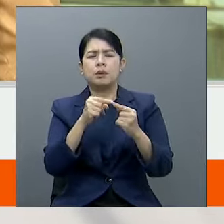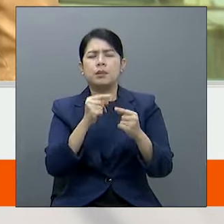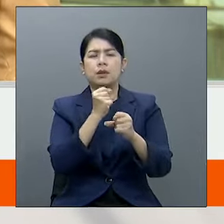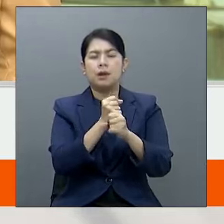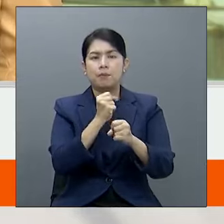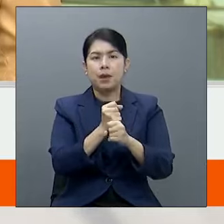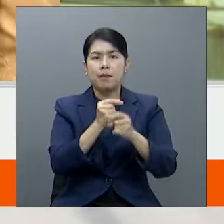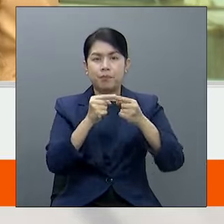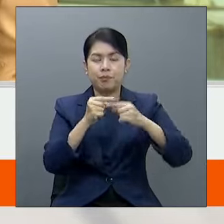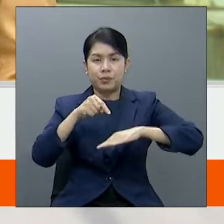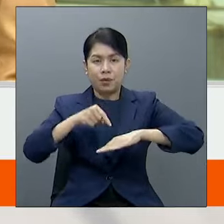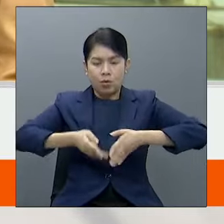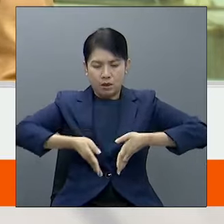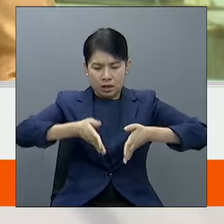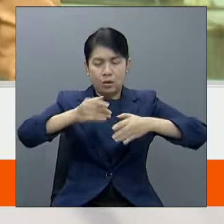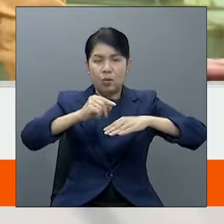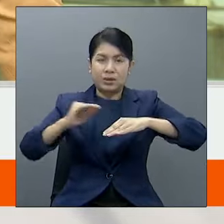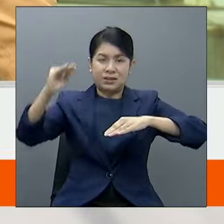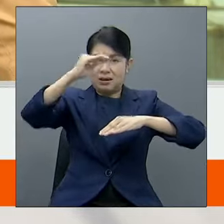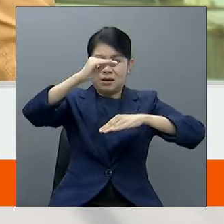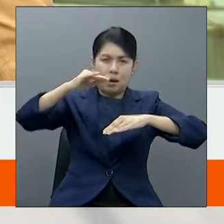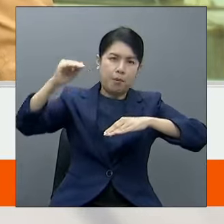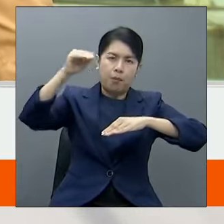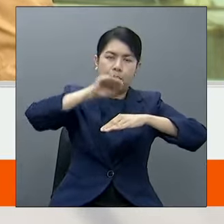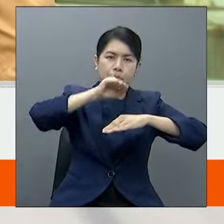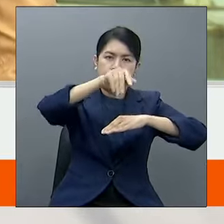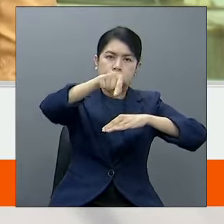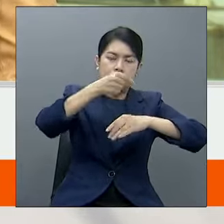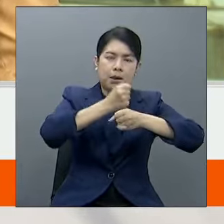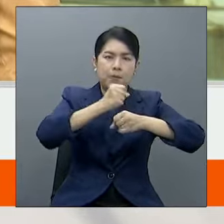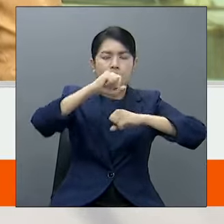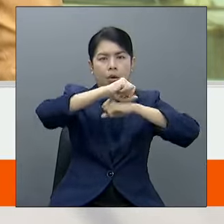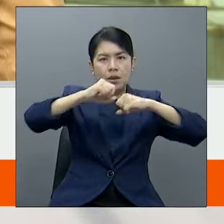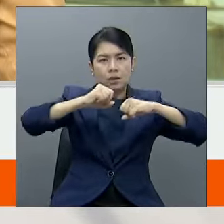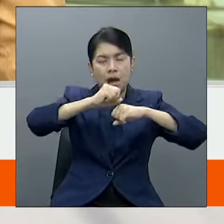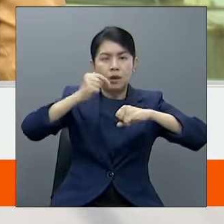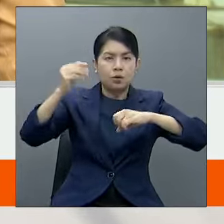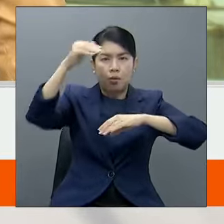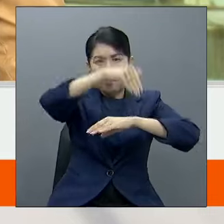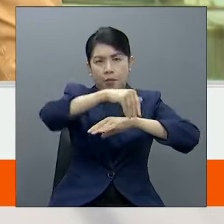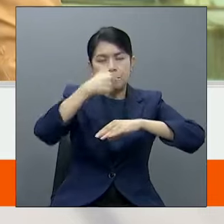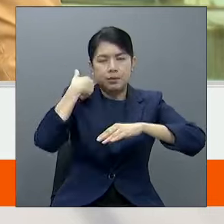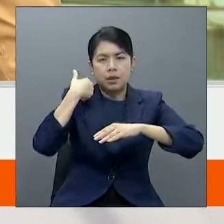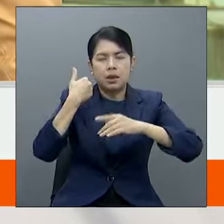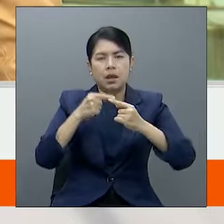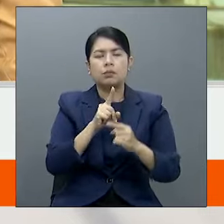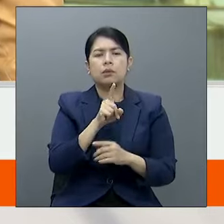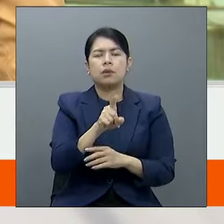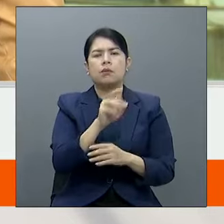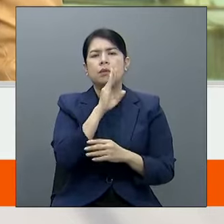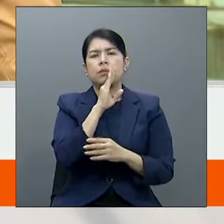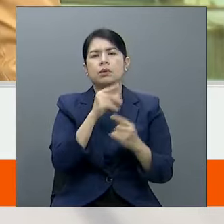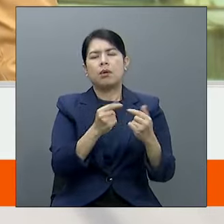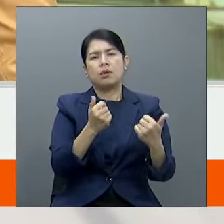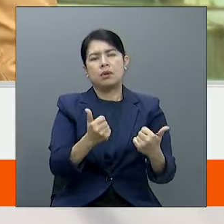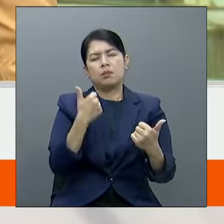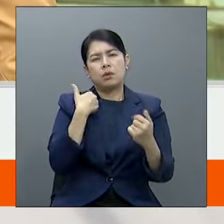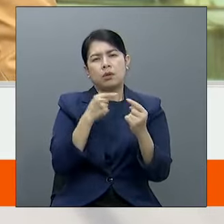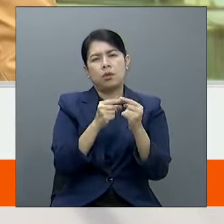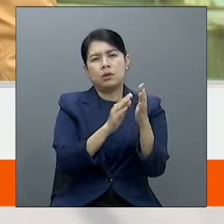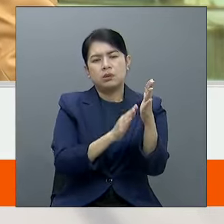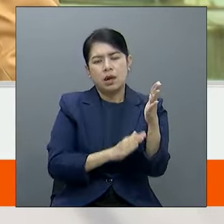หนดอยู่ประมาณ 11% ถ้าเกิดมองว่าณขณะนี้เนี่ยมันช้ากว่ากำหนด 11% แล้วเป้าหมายว่าจะต้องทำให้เสร็จภายในกล